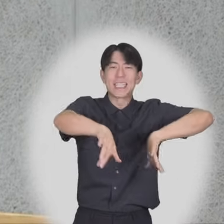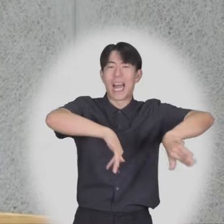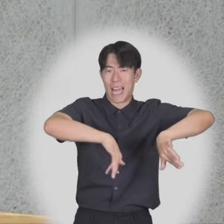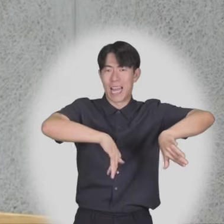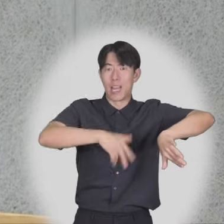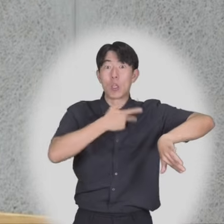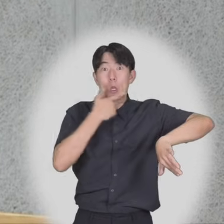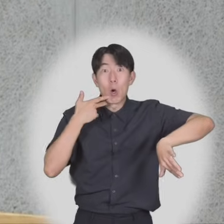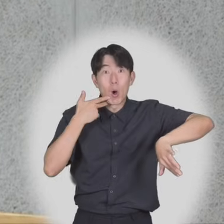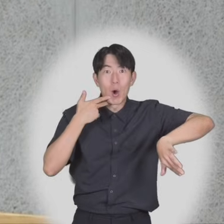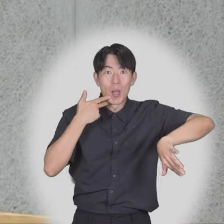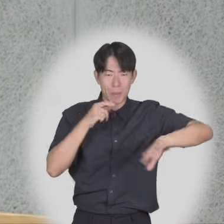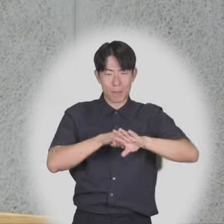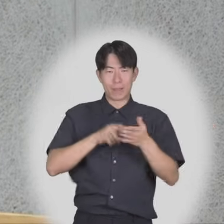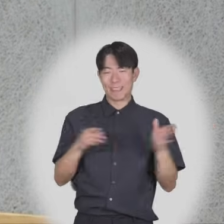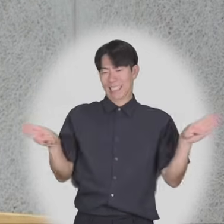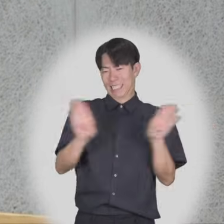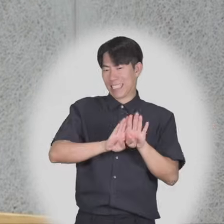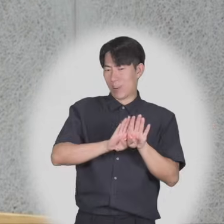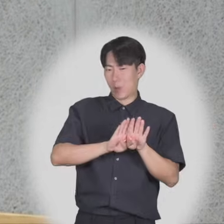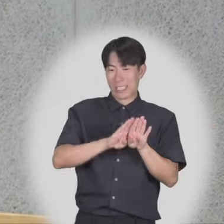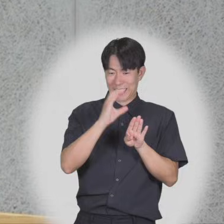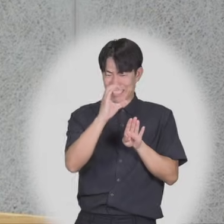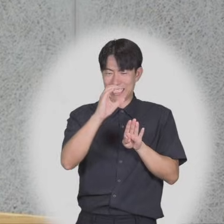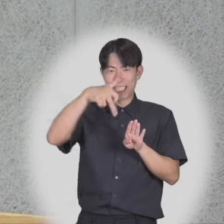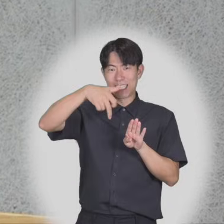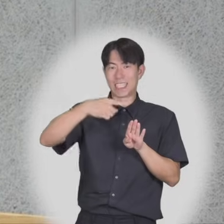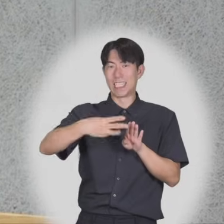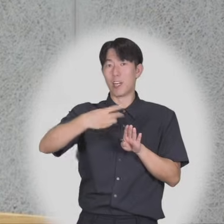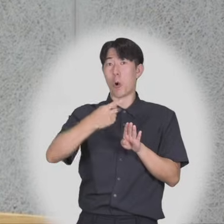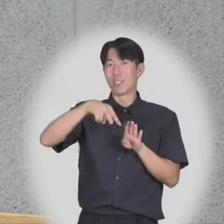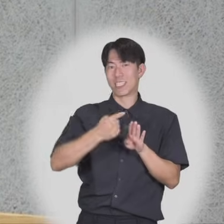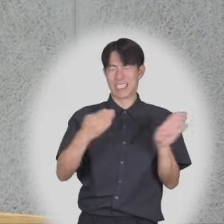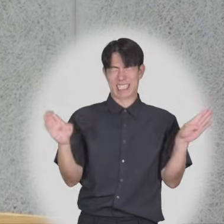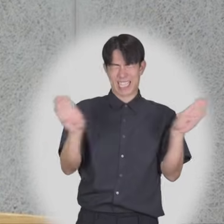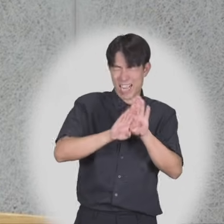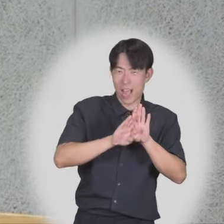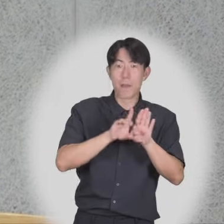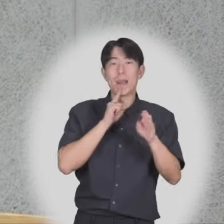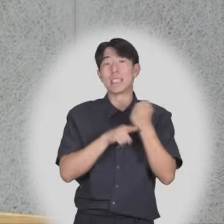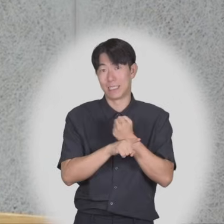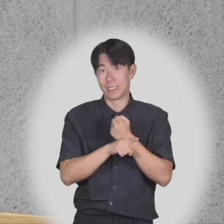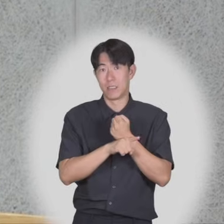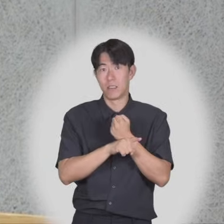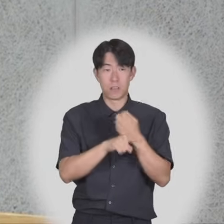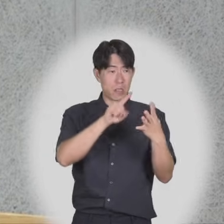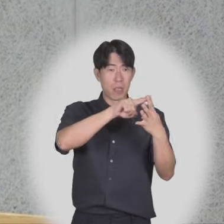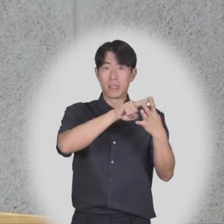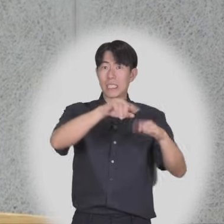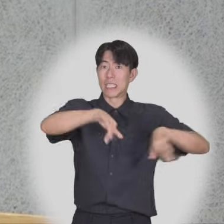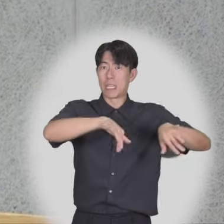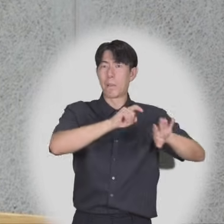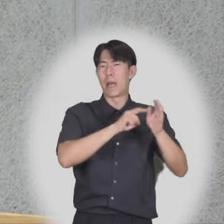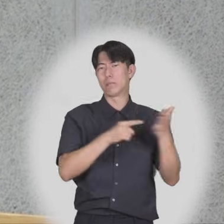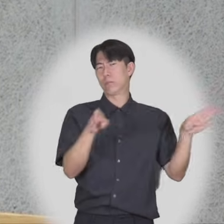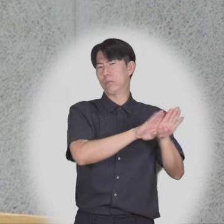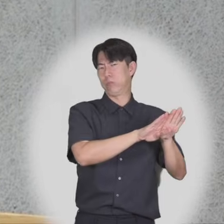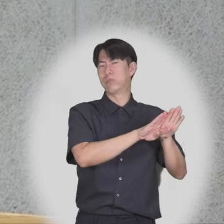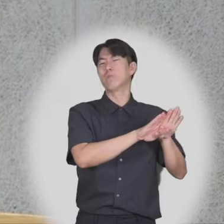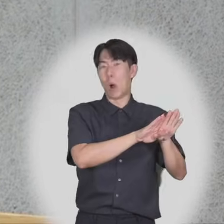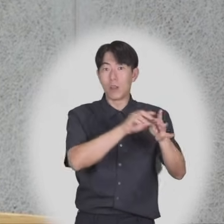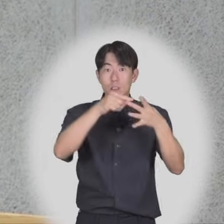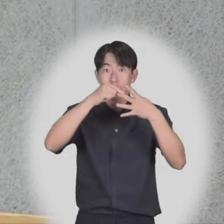이걸 영어로는 closed mind, 닫혀진 마음, 꽉 닫혀진 마음이다. 그런 얘기고요.